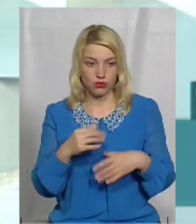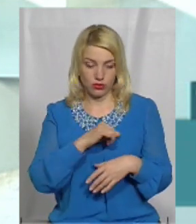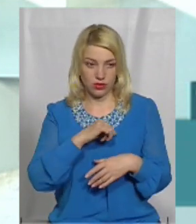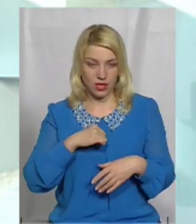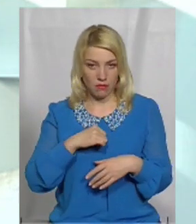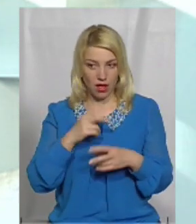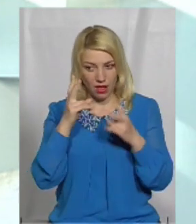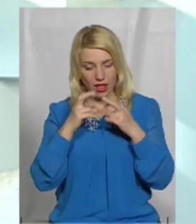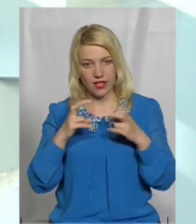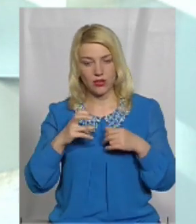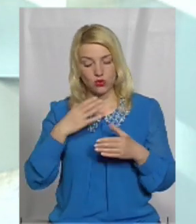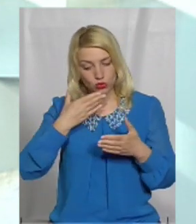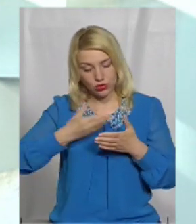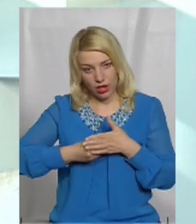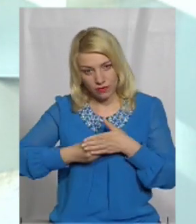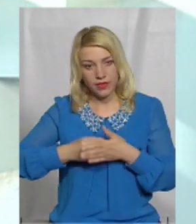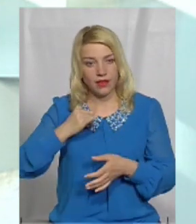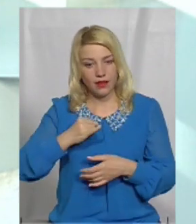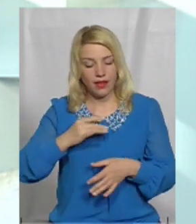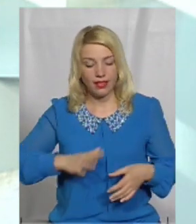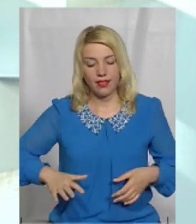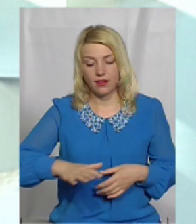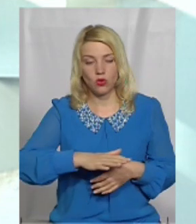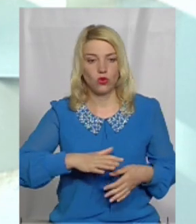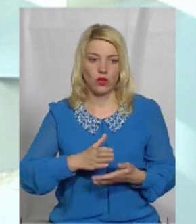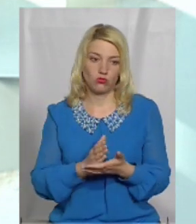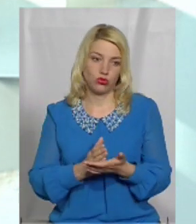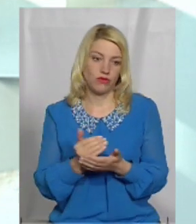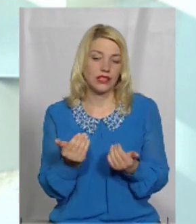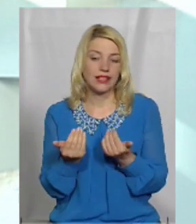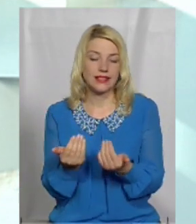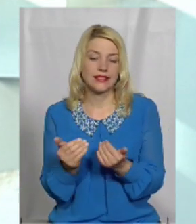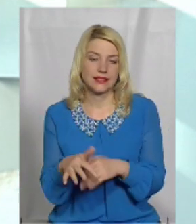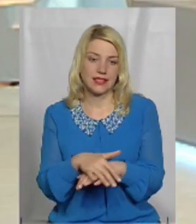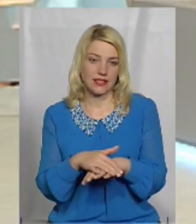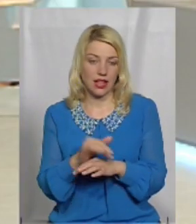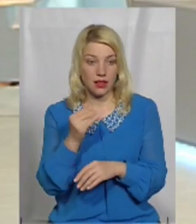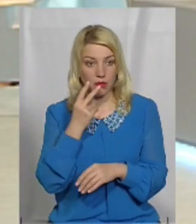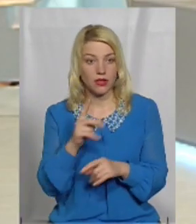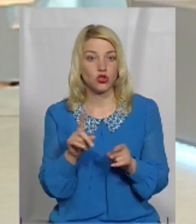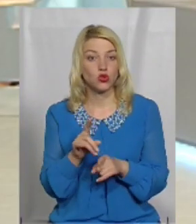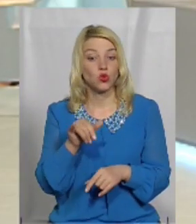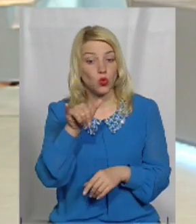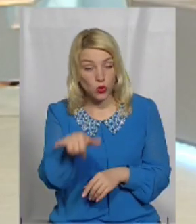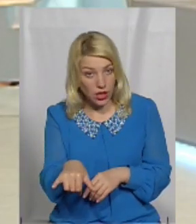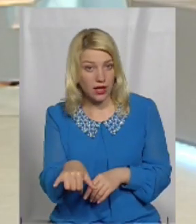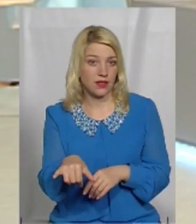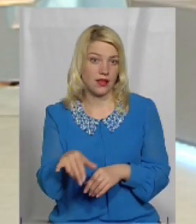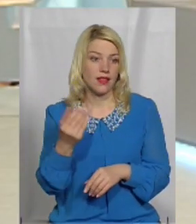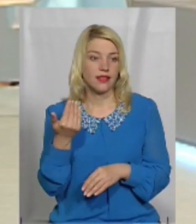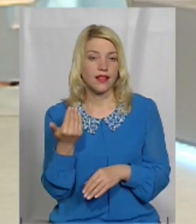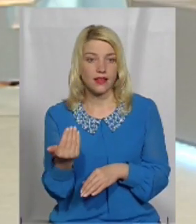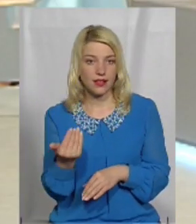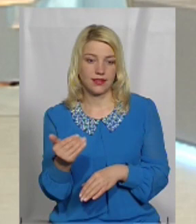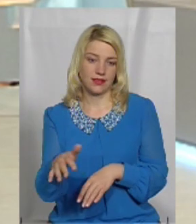сама аналізує, і вона бачить по території обслуговування її населення, і вона бачить, що саме в неї, на її